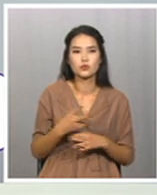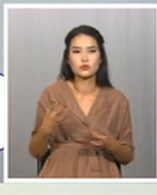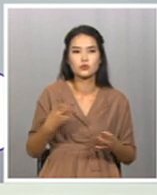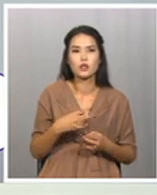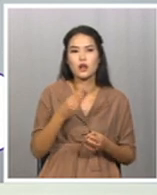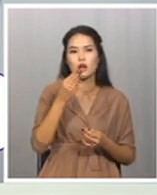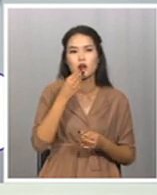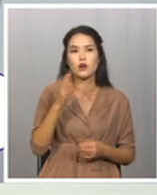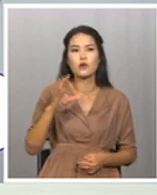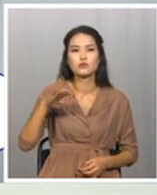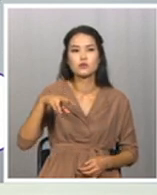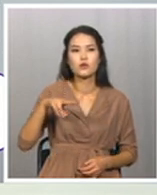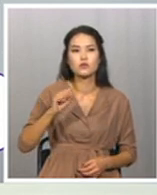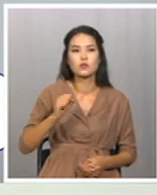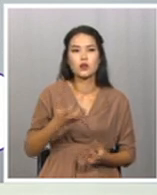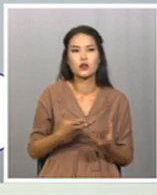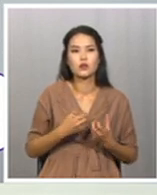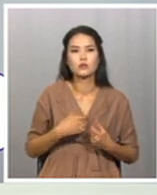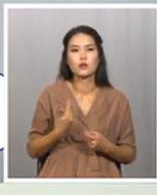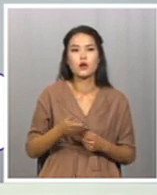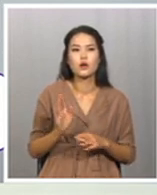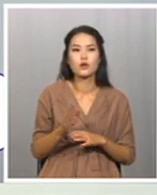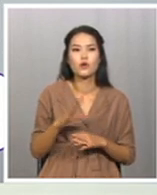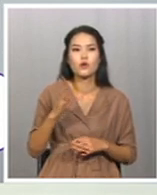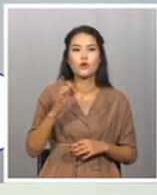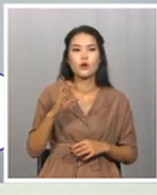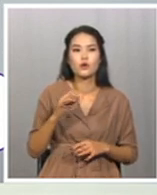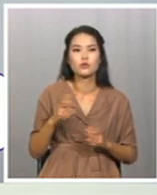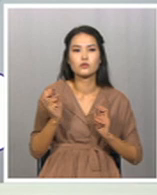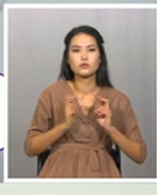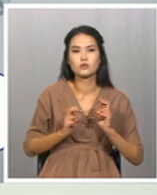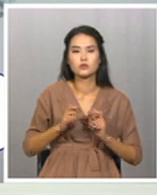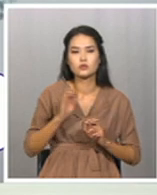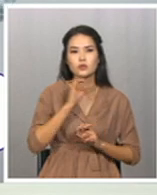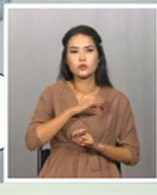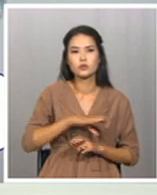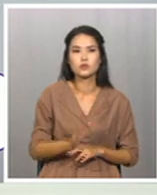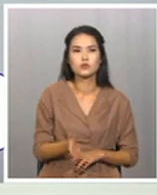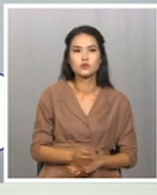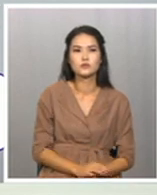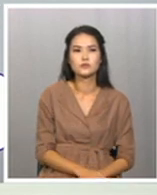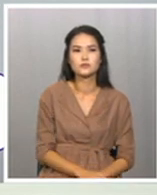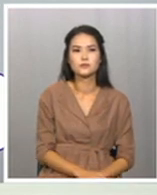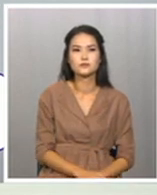аз содасын алу үшін, және шойын өндірісінде де қолданылыс тапқан.